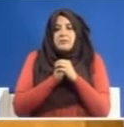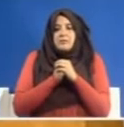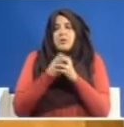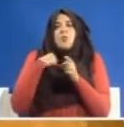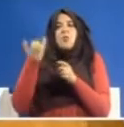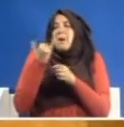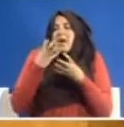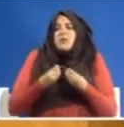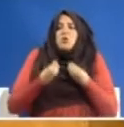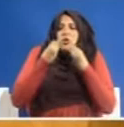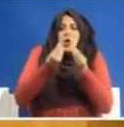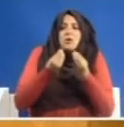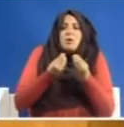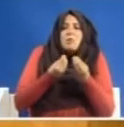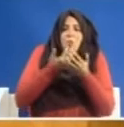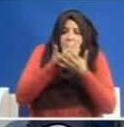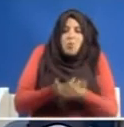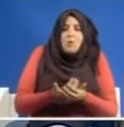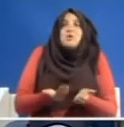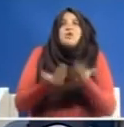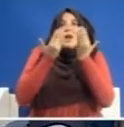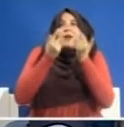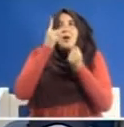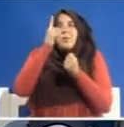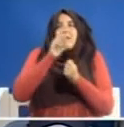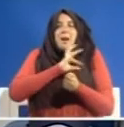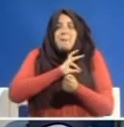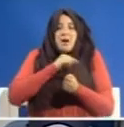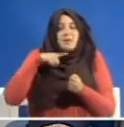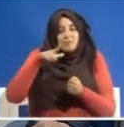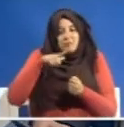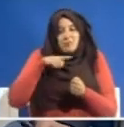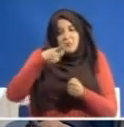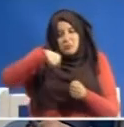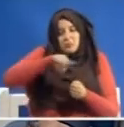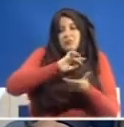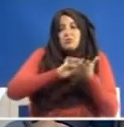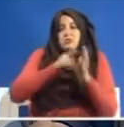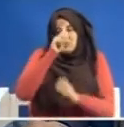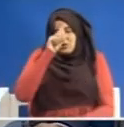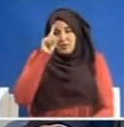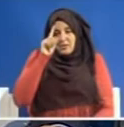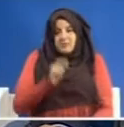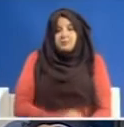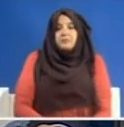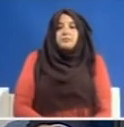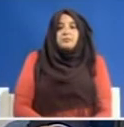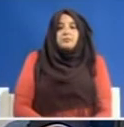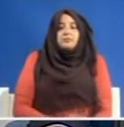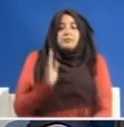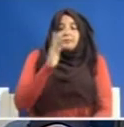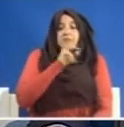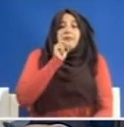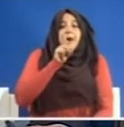ربي يرحمنا ويرحمها ويغفر لنا ولها إن شاء الله. آمين آمين رب العالمين. بارك الله فيك شاب القادر، شكرا جزيلا لكم. سميرة من بجاية